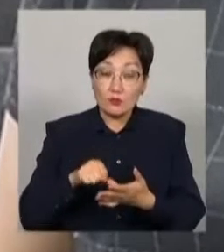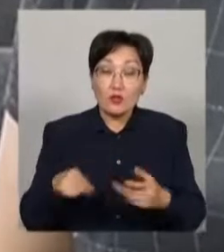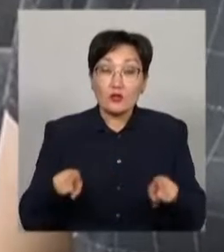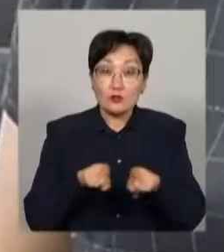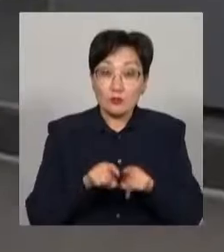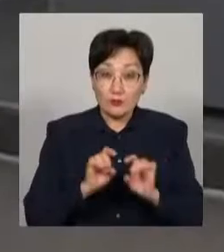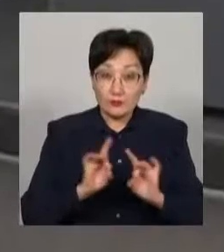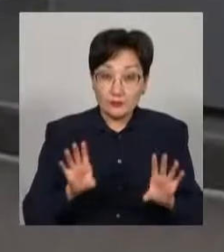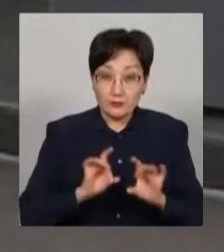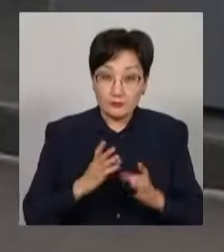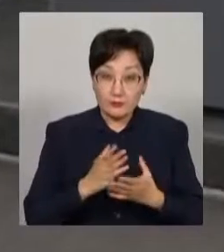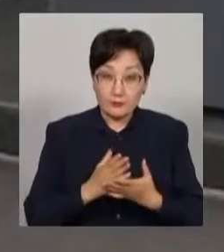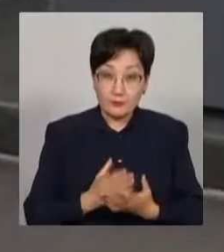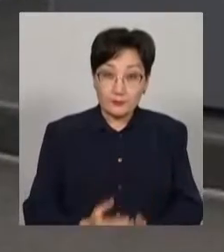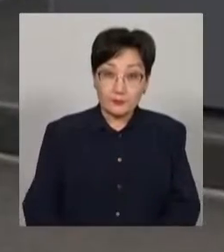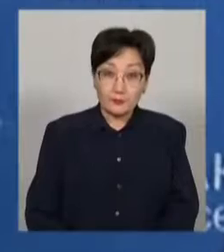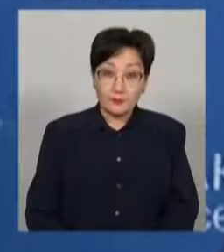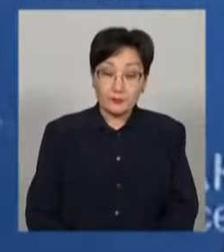пікірде.